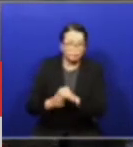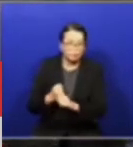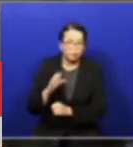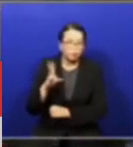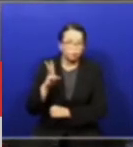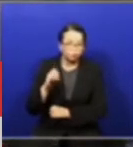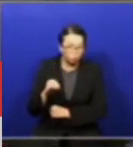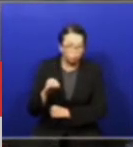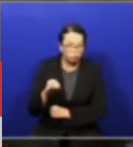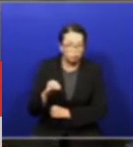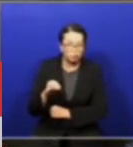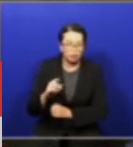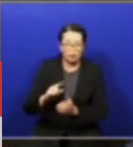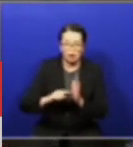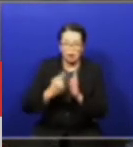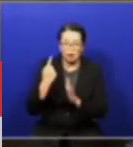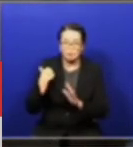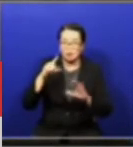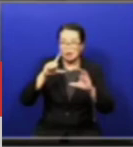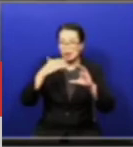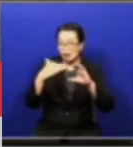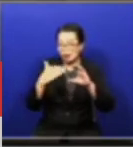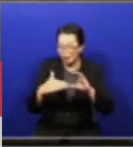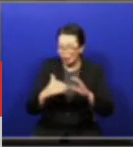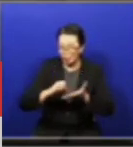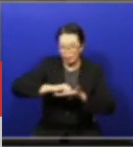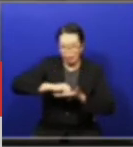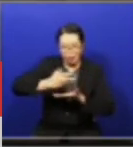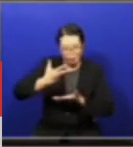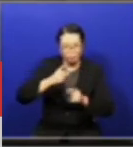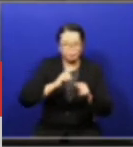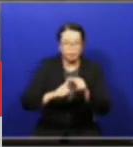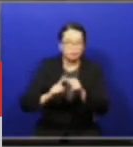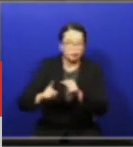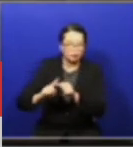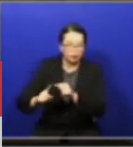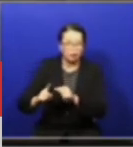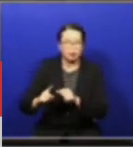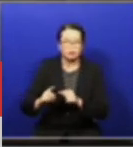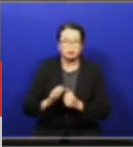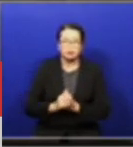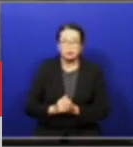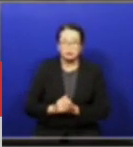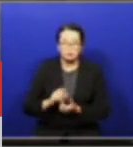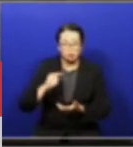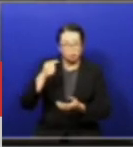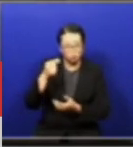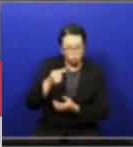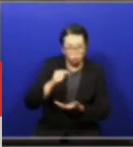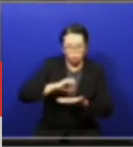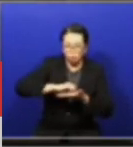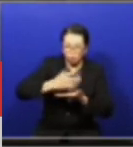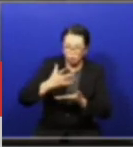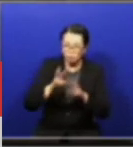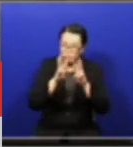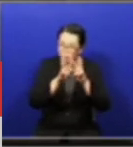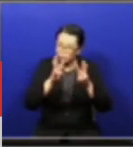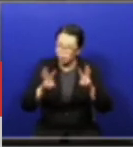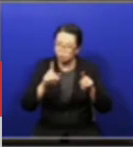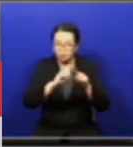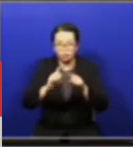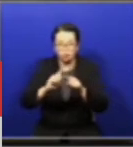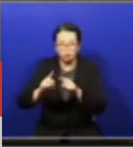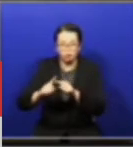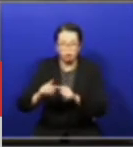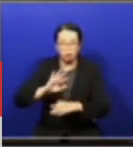วท่านประธานเริ่มมี LINE ไงท่านประธานเริ่มมีแอปพลิเคชันท่านประธานเริ่มมี Google เริ่มมี booking.com โน่นนี่นั่นทุ